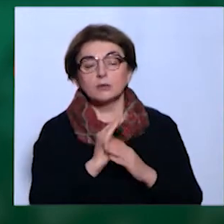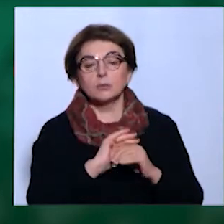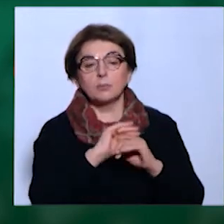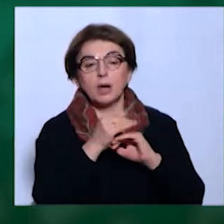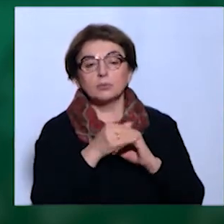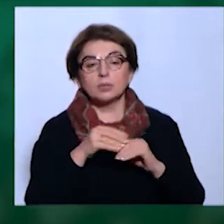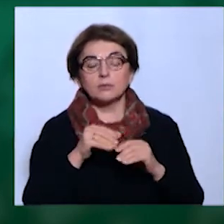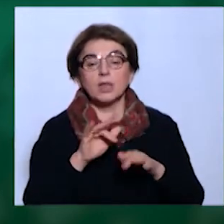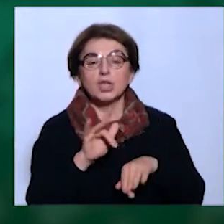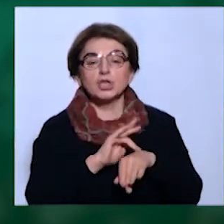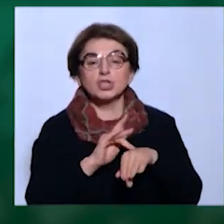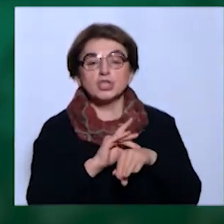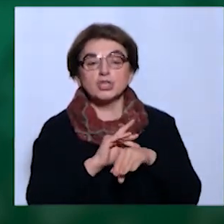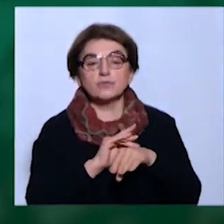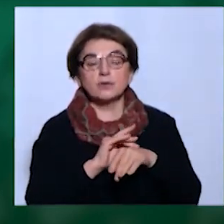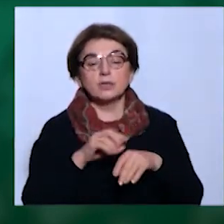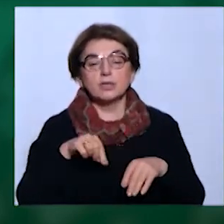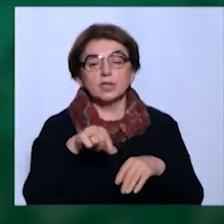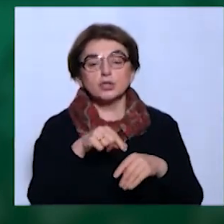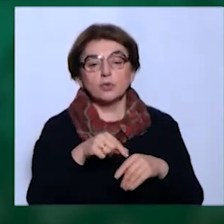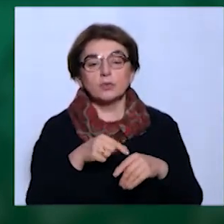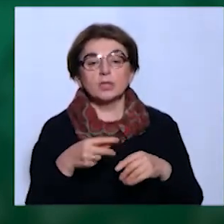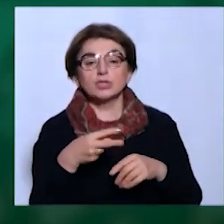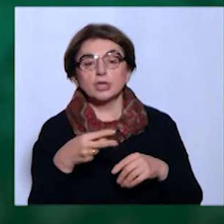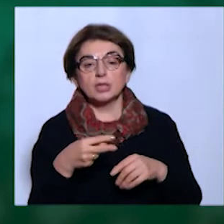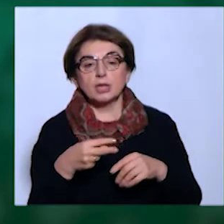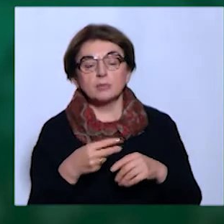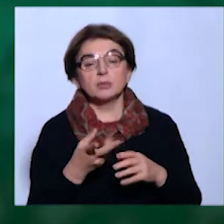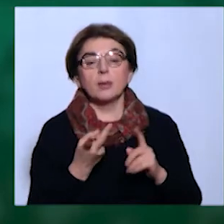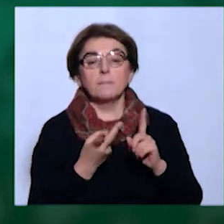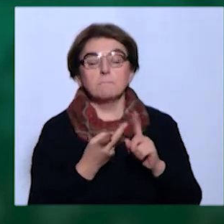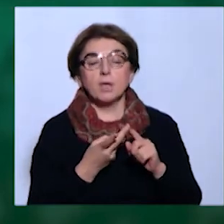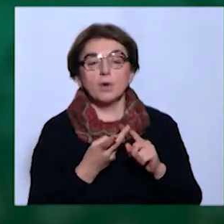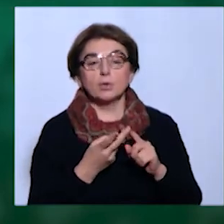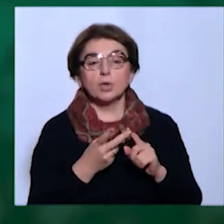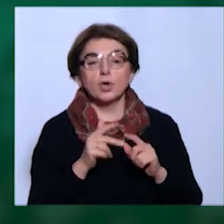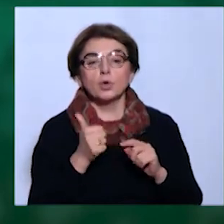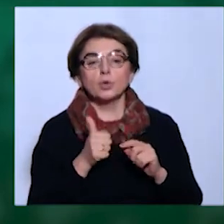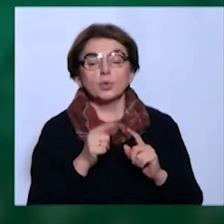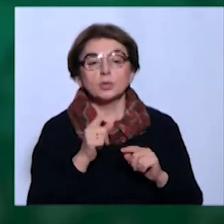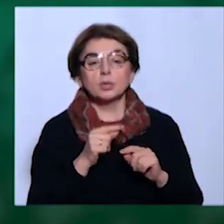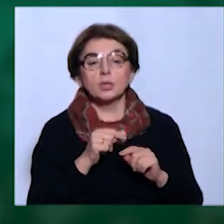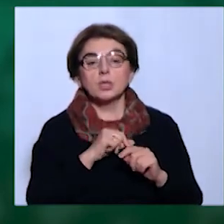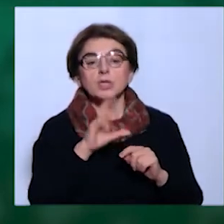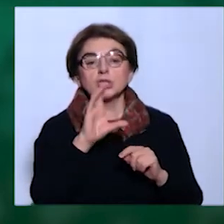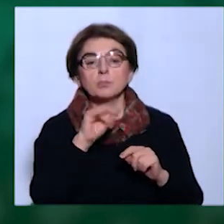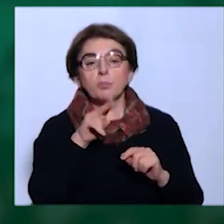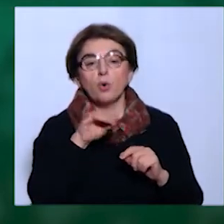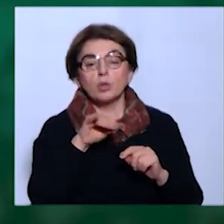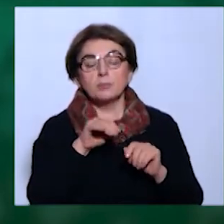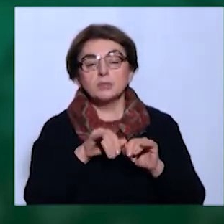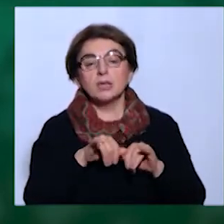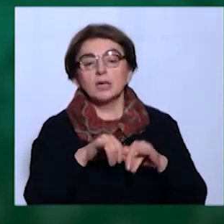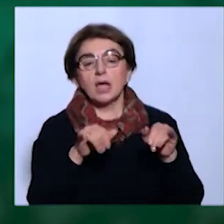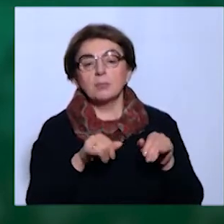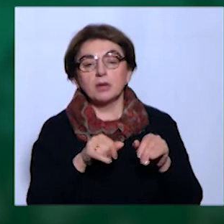ფარულთესლოვნებს შიშველთესლოვნებთან შედარებით? Და მეორე: ითვლება, რომ სპორებით გამრავლებასთან